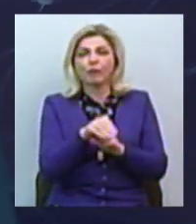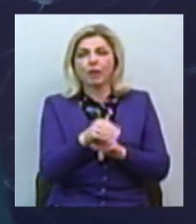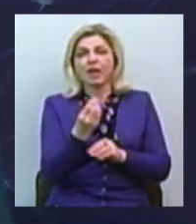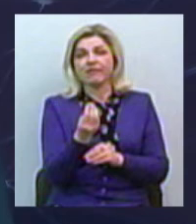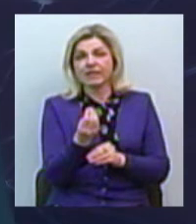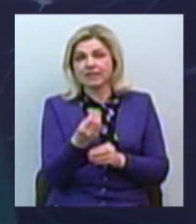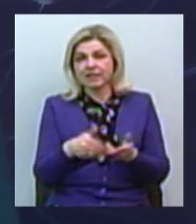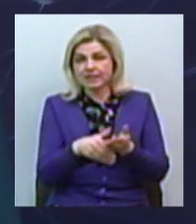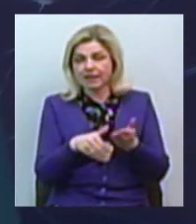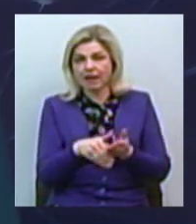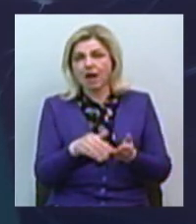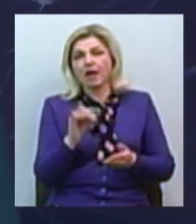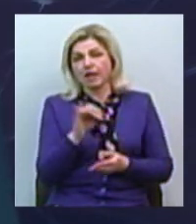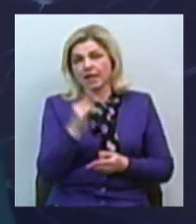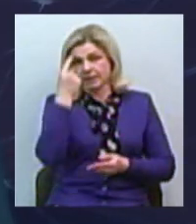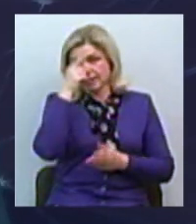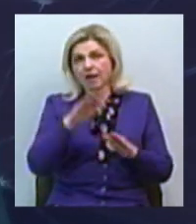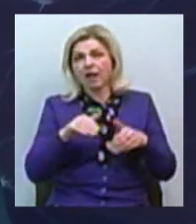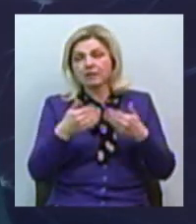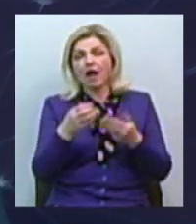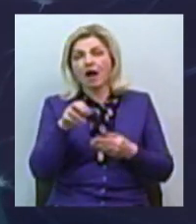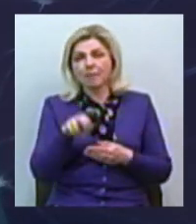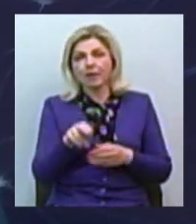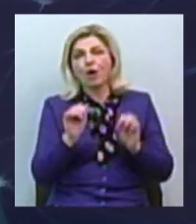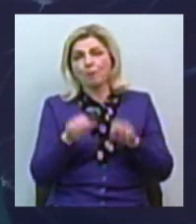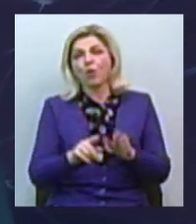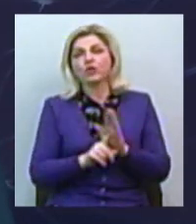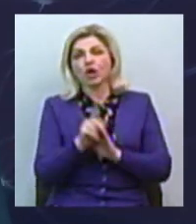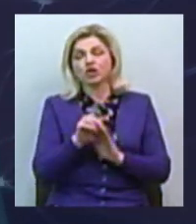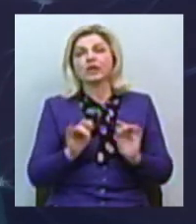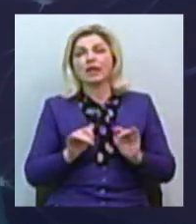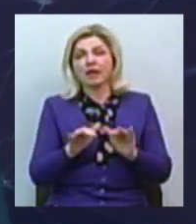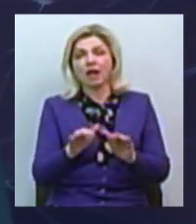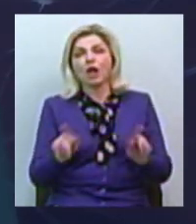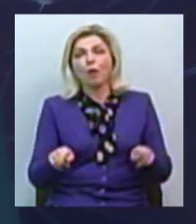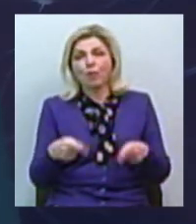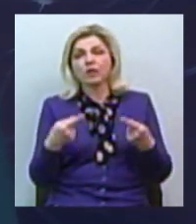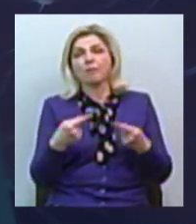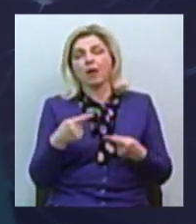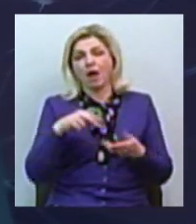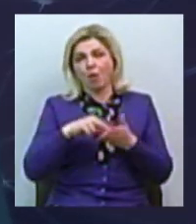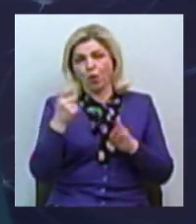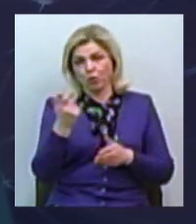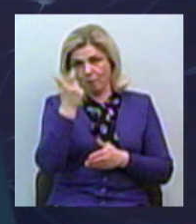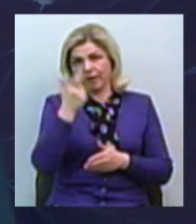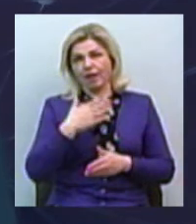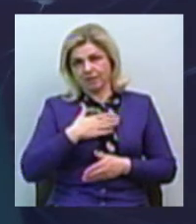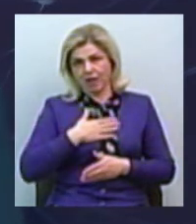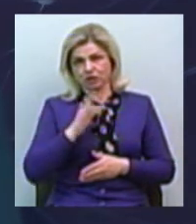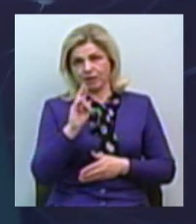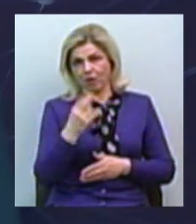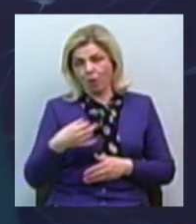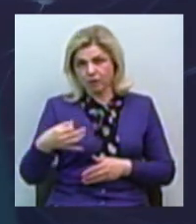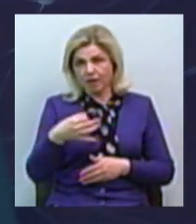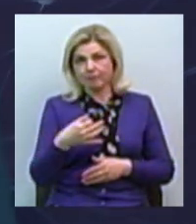розвиватися, а стартап-проекти могли розпочинати свою діяльність і піднімати економічний потенціал нашої Миколаївщини. Тому ми